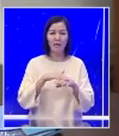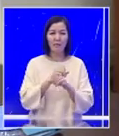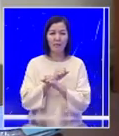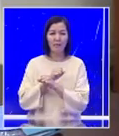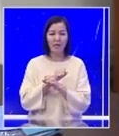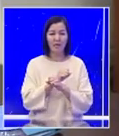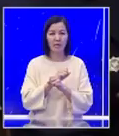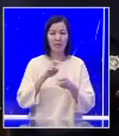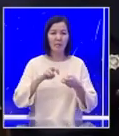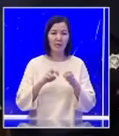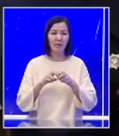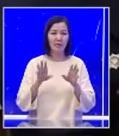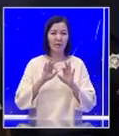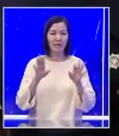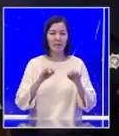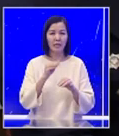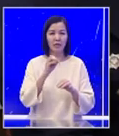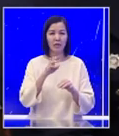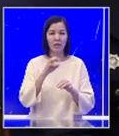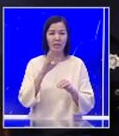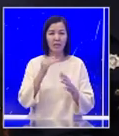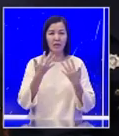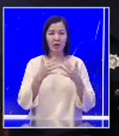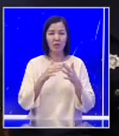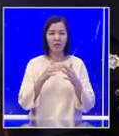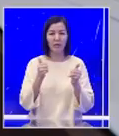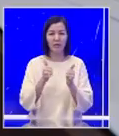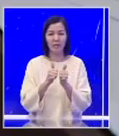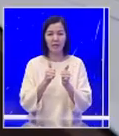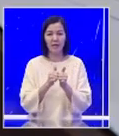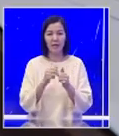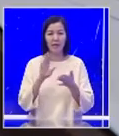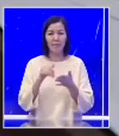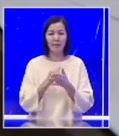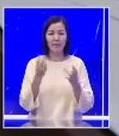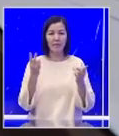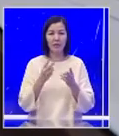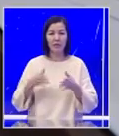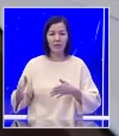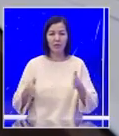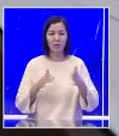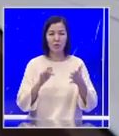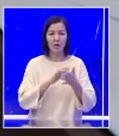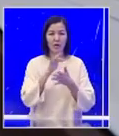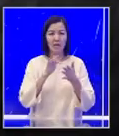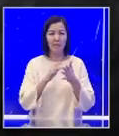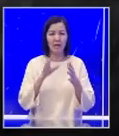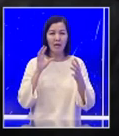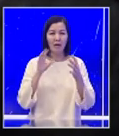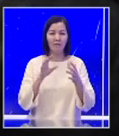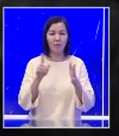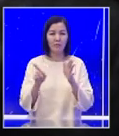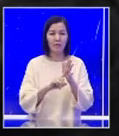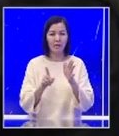бірнеше мәселесін алып келді. Жетіген ауылының іргесіндегі елді мекендегі басты қажеттілік жол қаламен арадағы автобус қатынасы